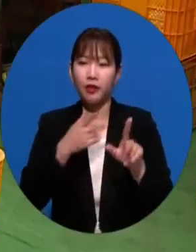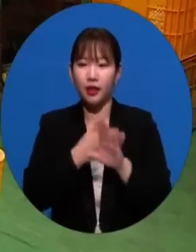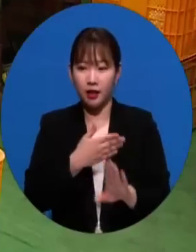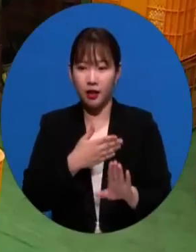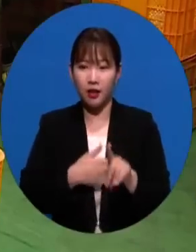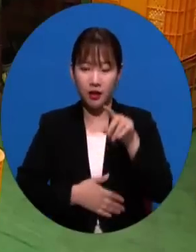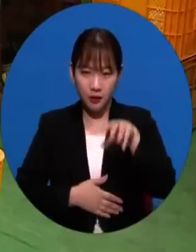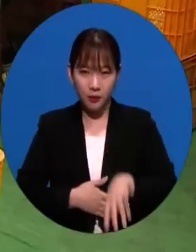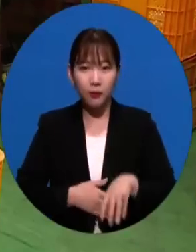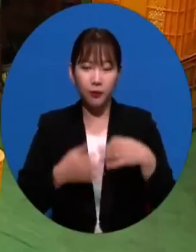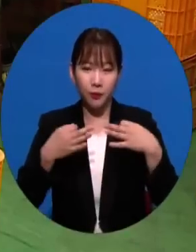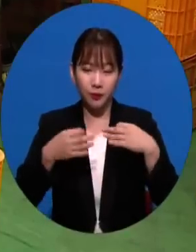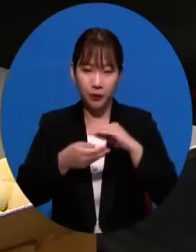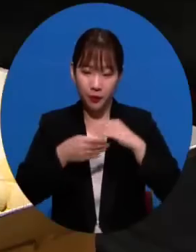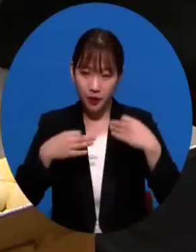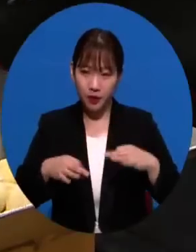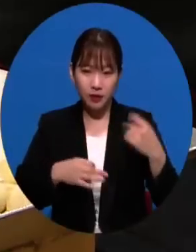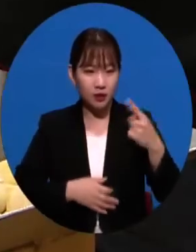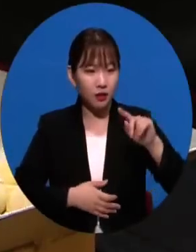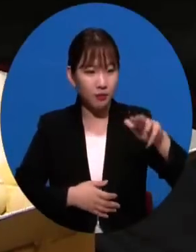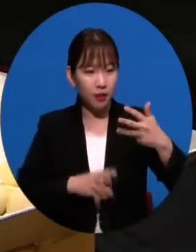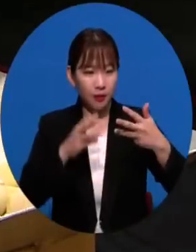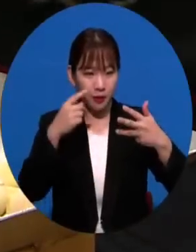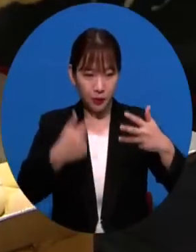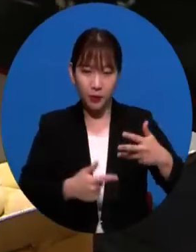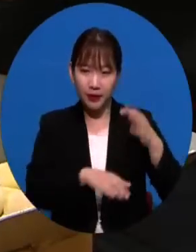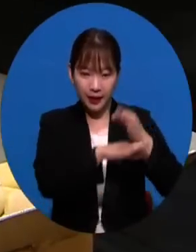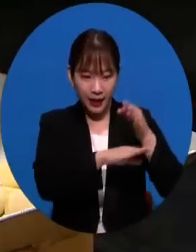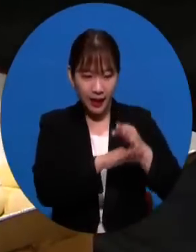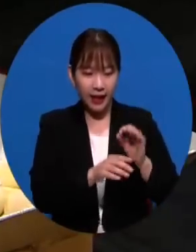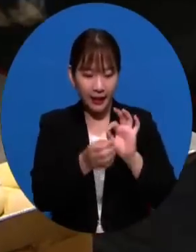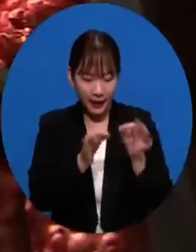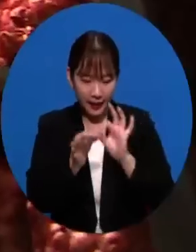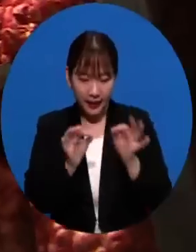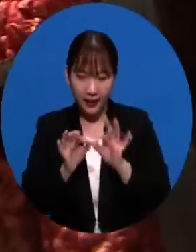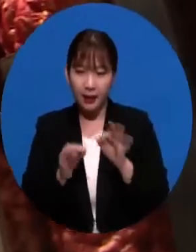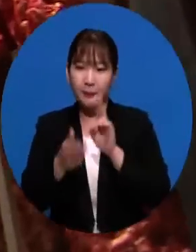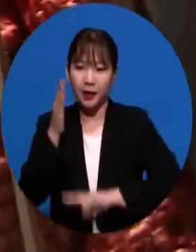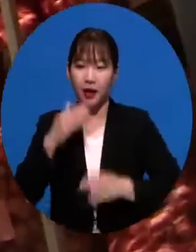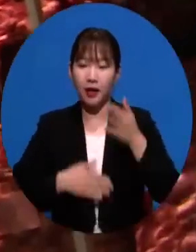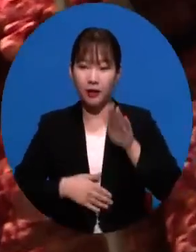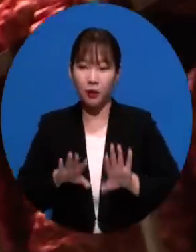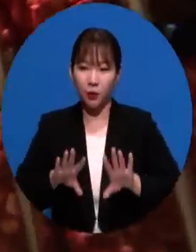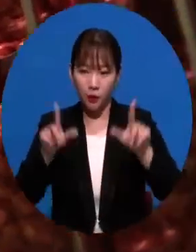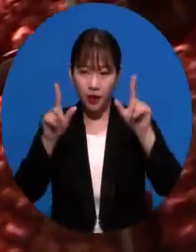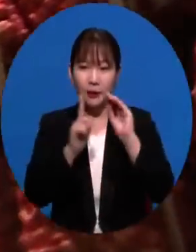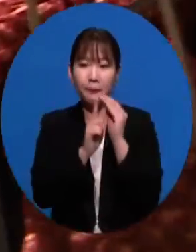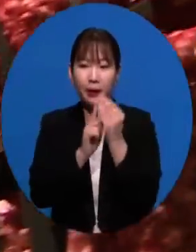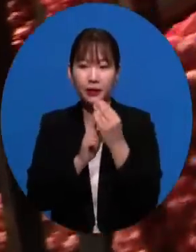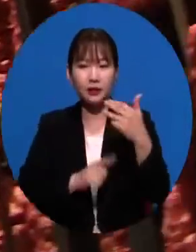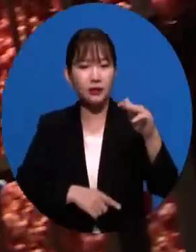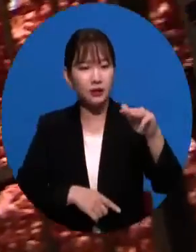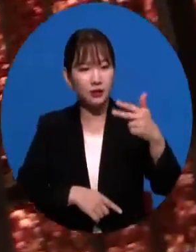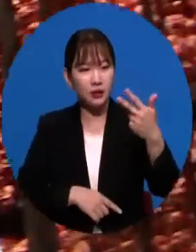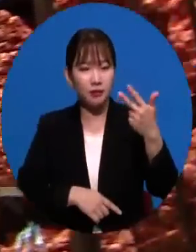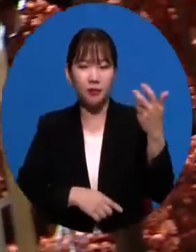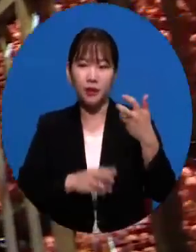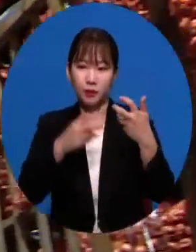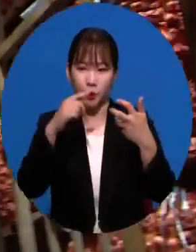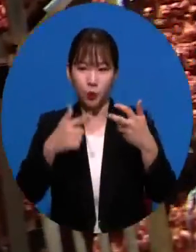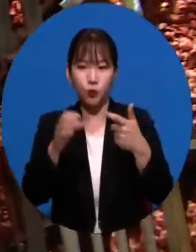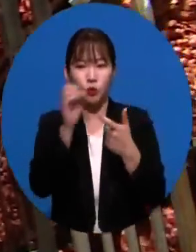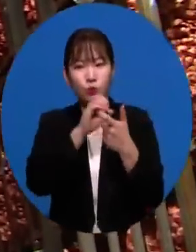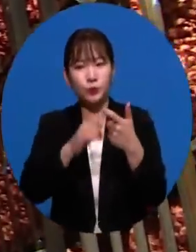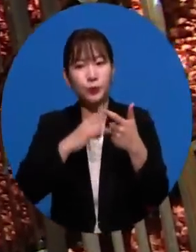농협에서만 연간 1300톤의 만원을 숨에깐 마늘로 가공 판매하는데 올해는 원료인 마늘을 780톤